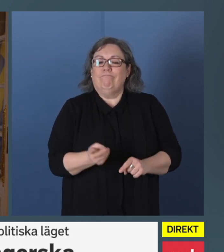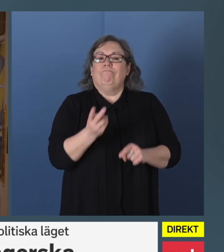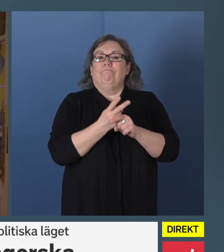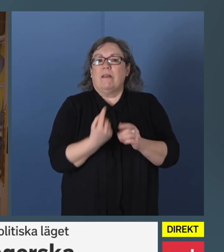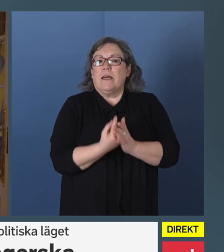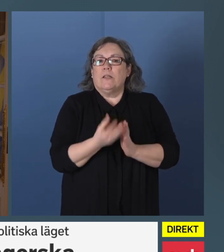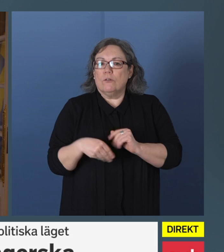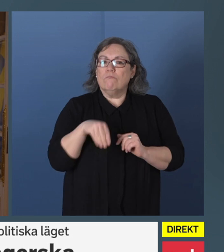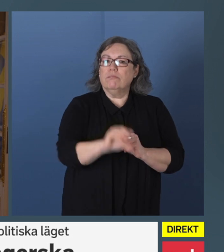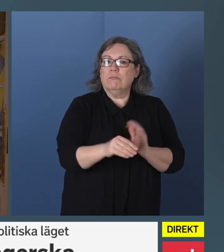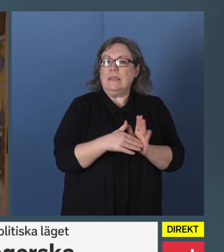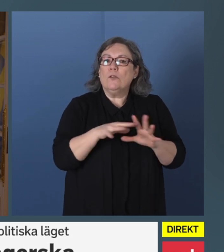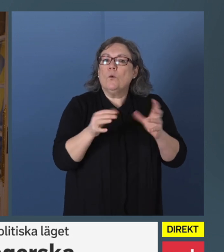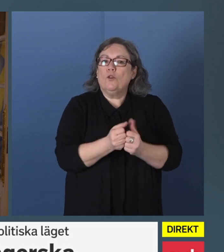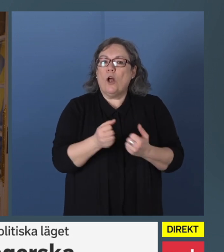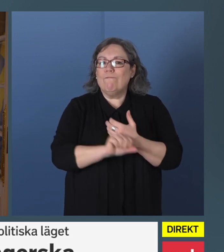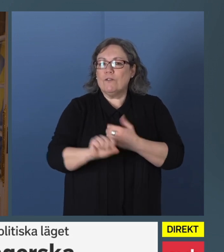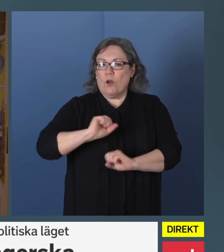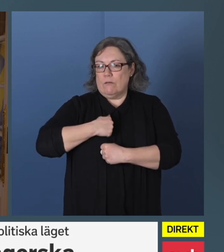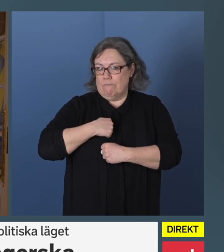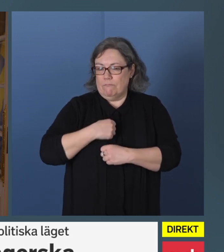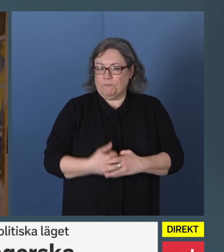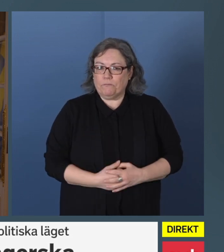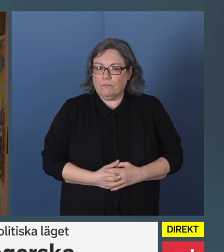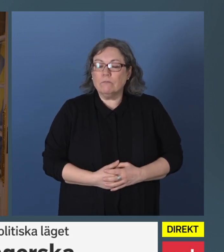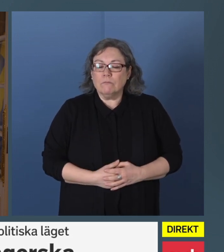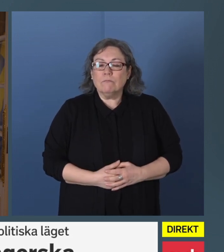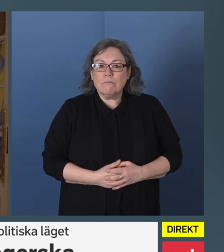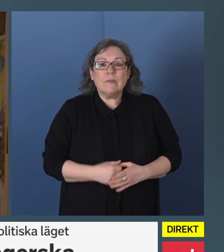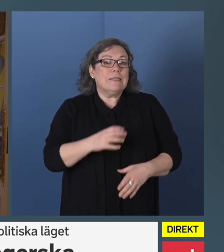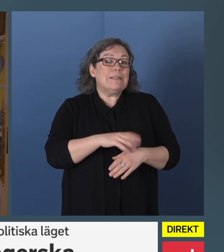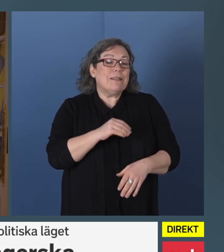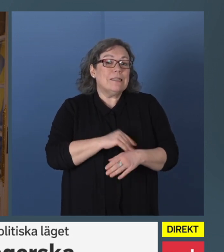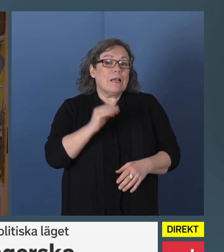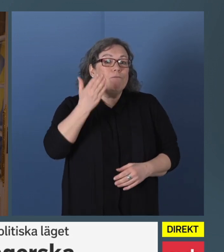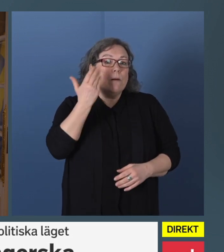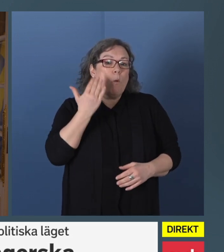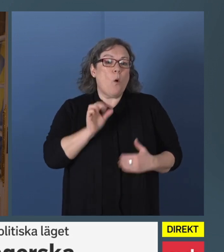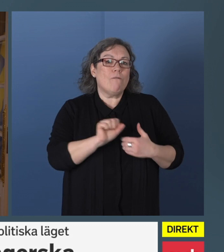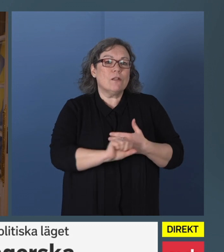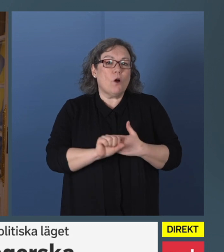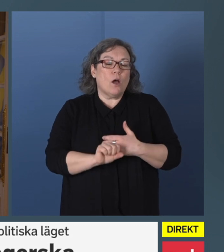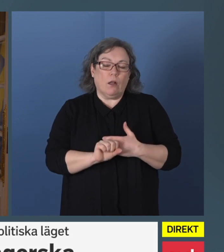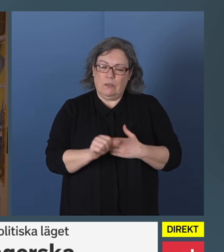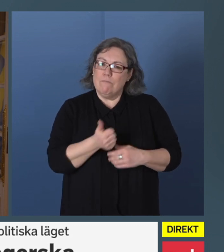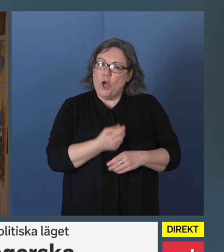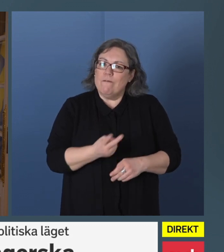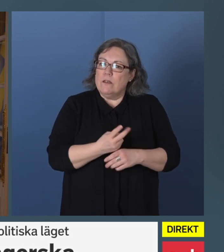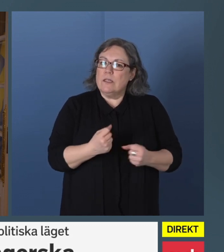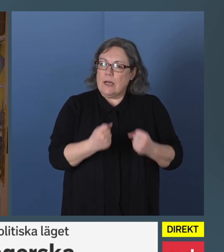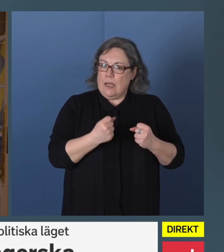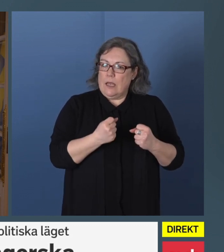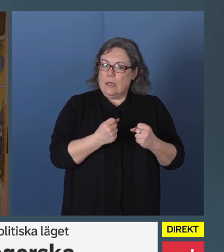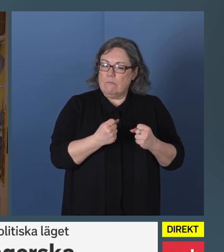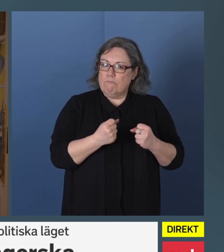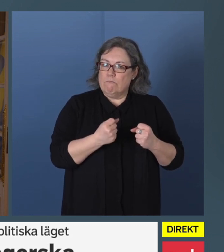för totalförsvaret. För Sveriges försvarsförmåga behöver stärkas, upprustningen